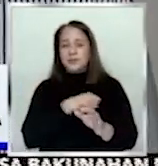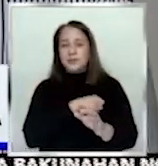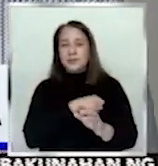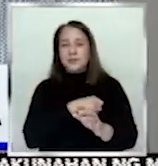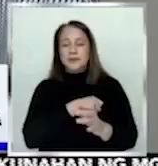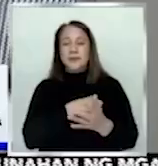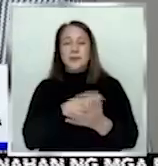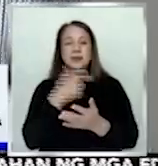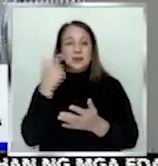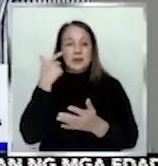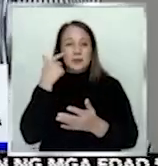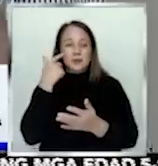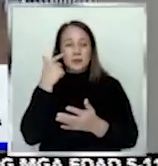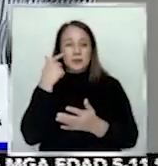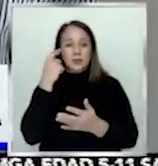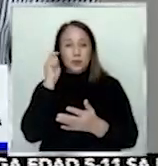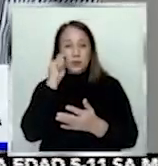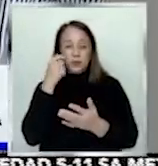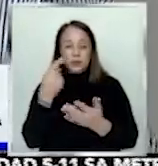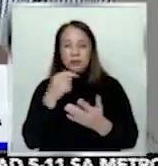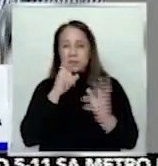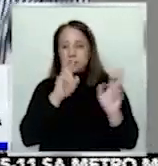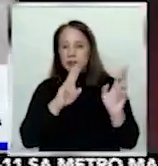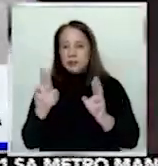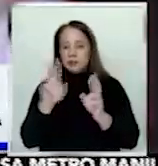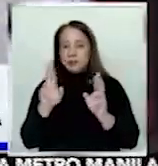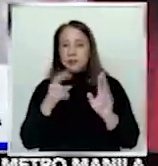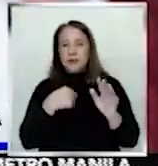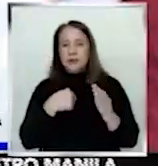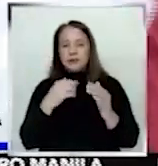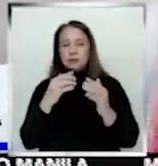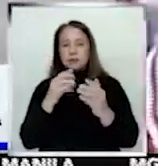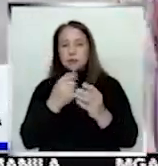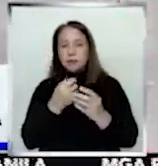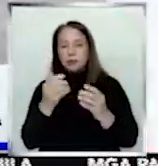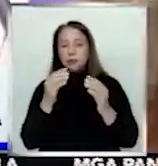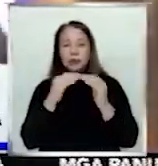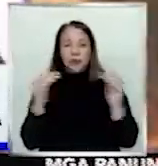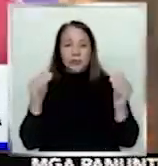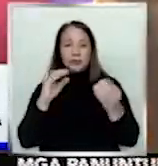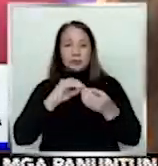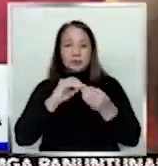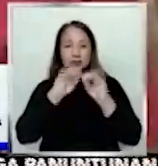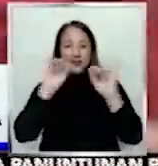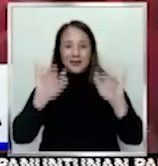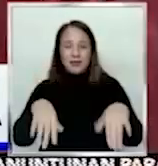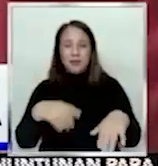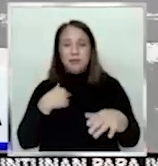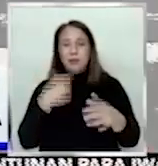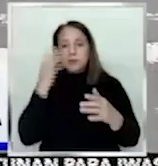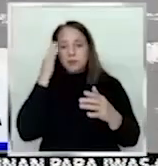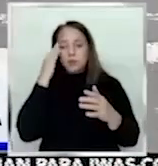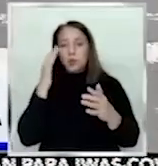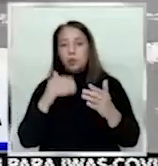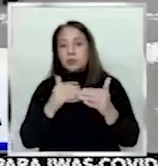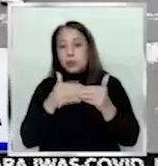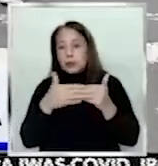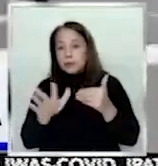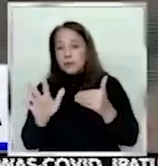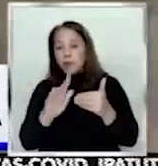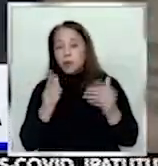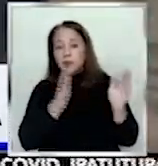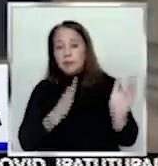Chidoro, hindi pa handa ang bansa para alisin ang alert level systems pero dapat gumawa ng exit plan ng pamahalaan para sa COVID-19